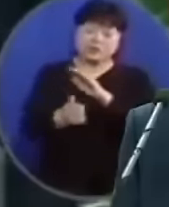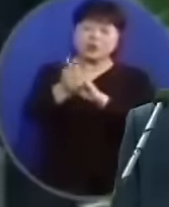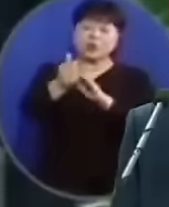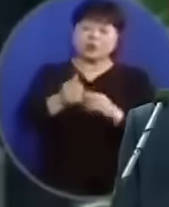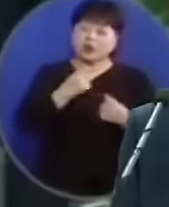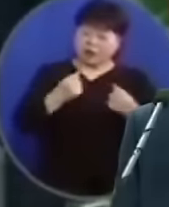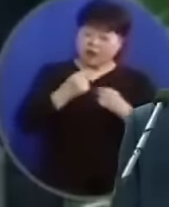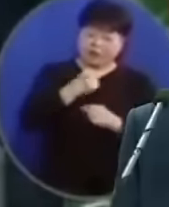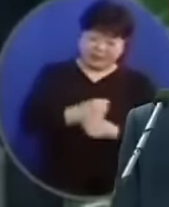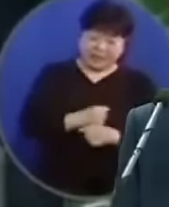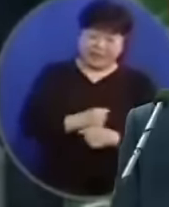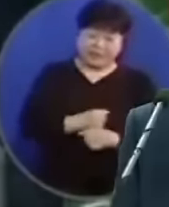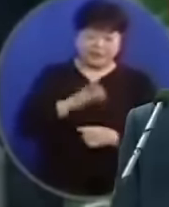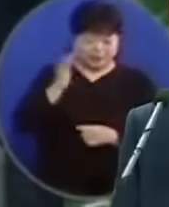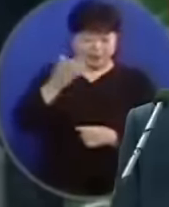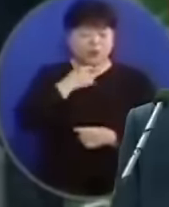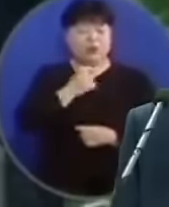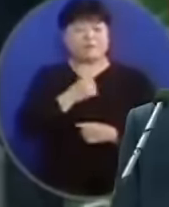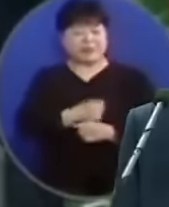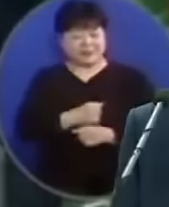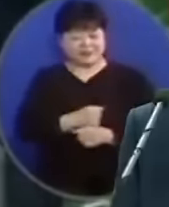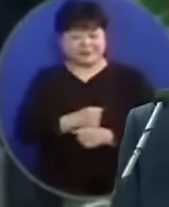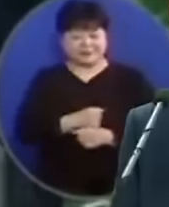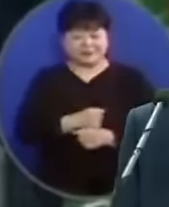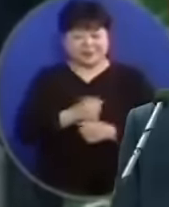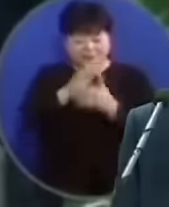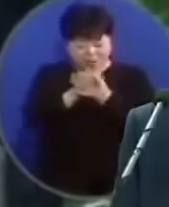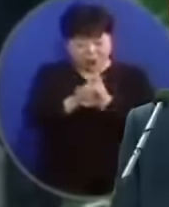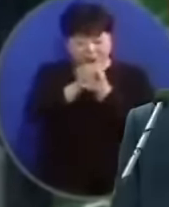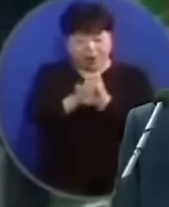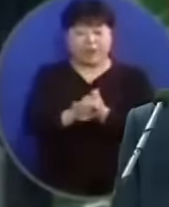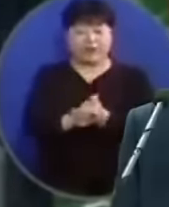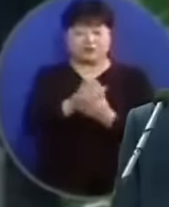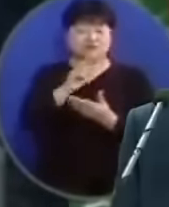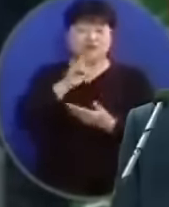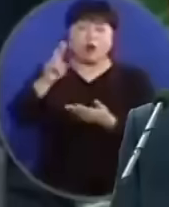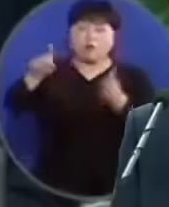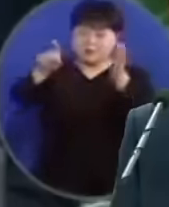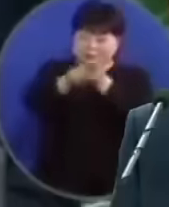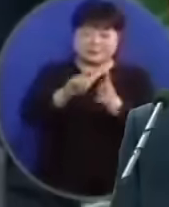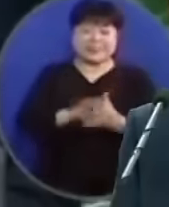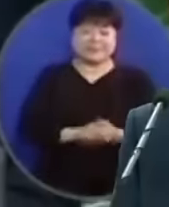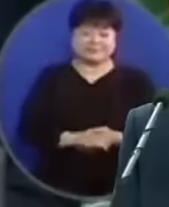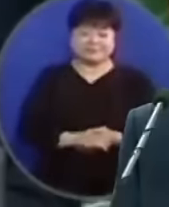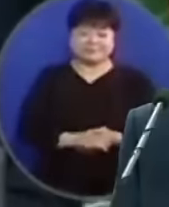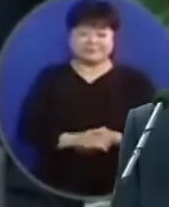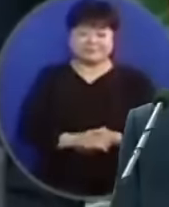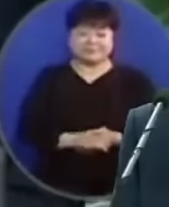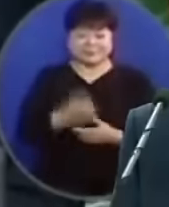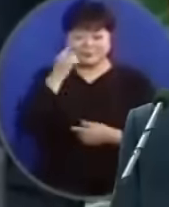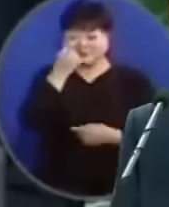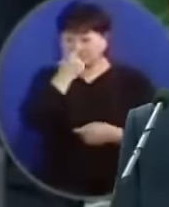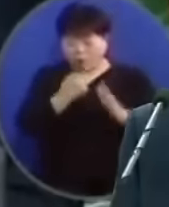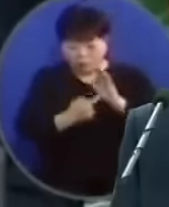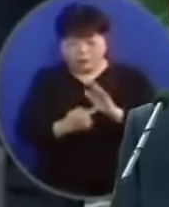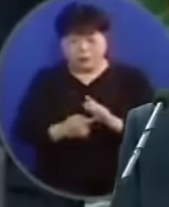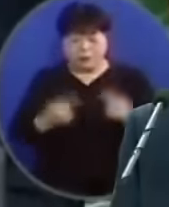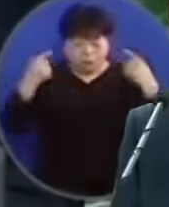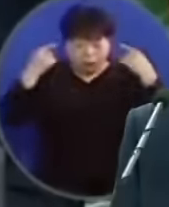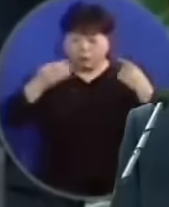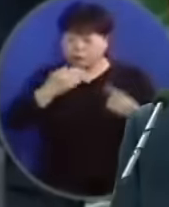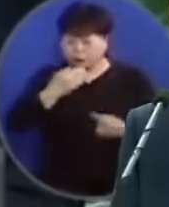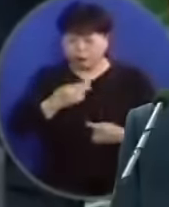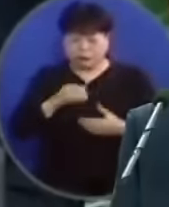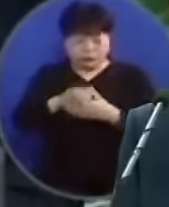저런 사람이니 저런 사람이 되도록 해주시옵소서 기도하고, 주여 믿습니다. 눈에는 아무 증거 안 보이고 귀에는 아무 소리 안